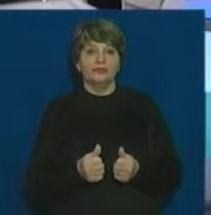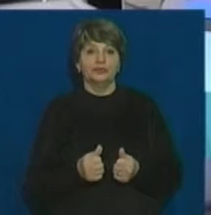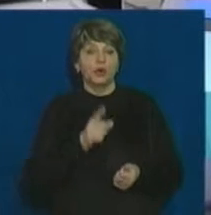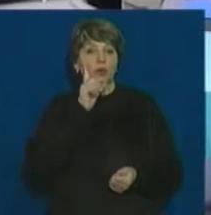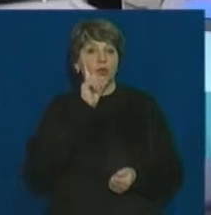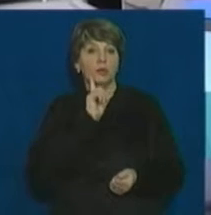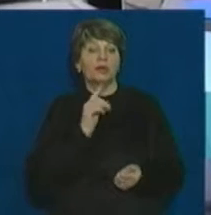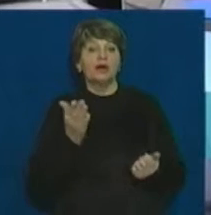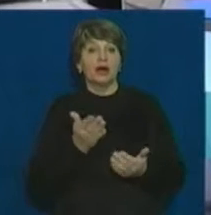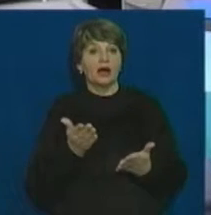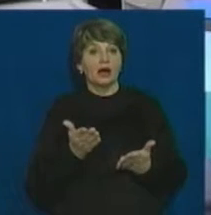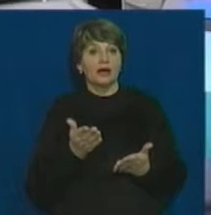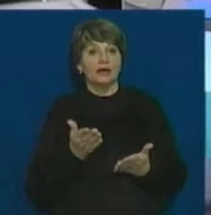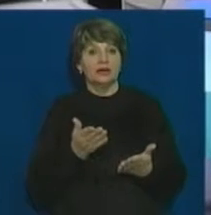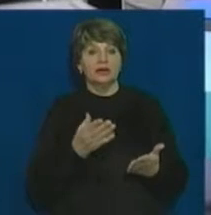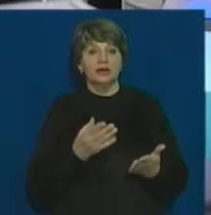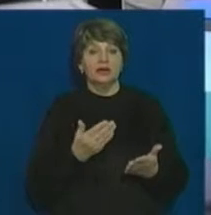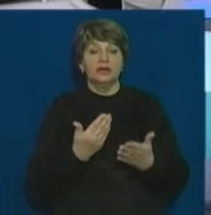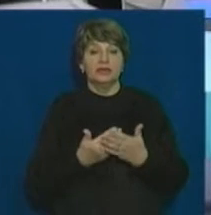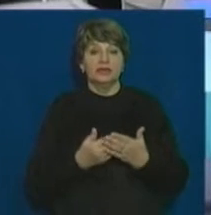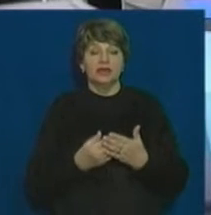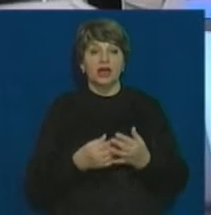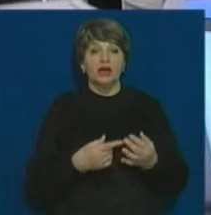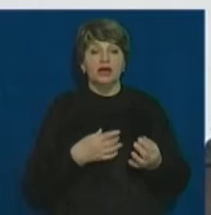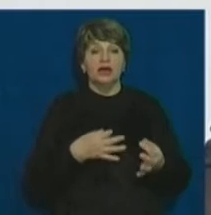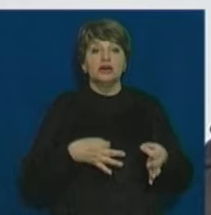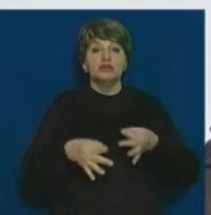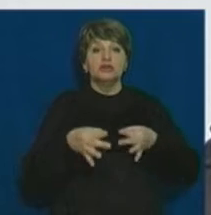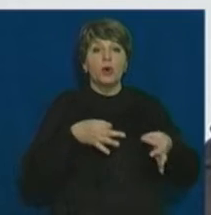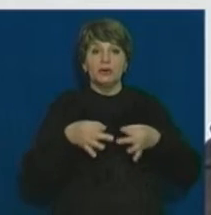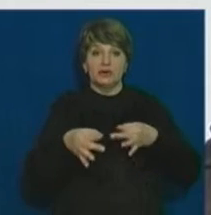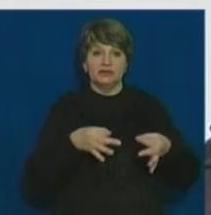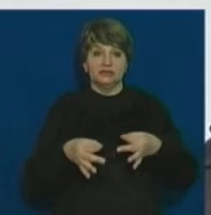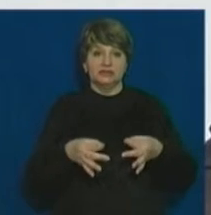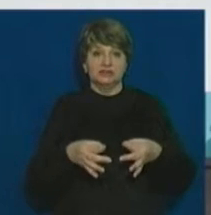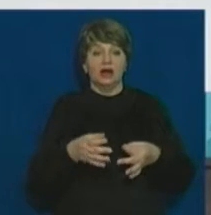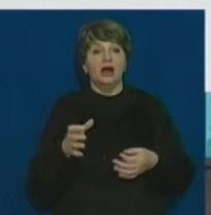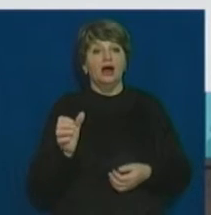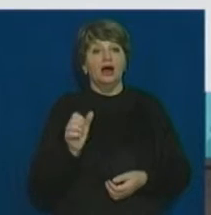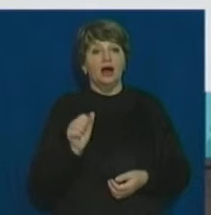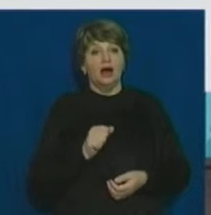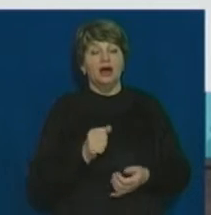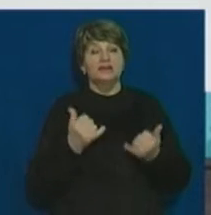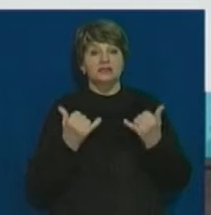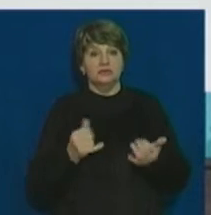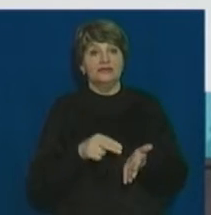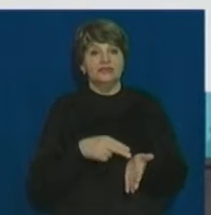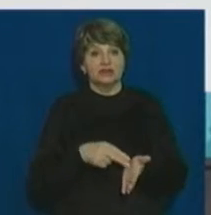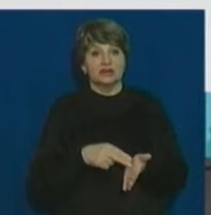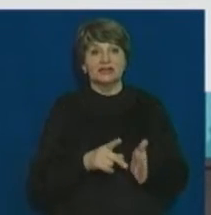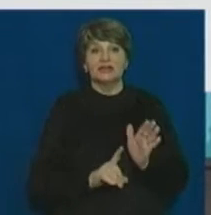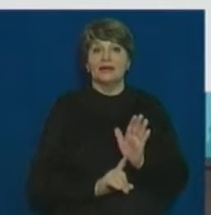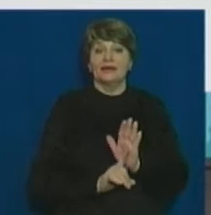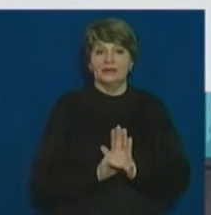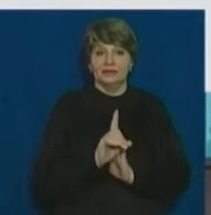комунікації, яка передбачає дорадчу таку функцію. Але от в умовах публічної консультації, яка на сьогодні в Черкасах запущена,